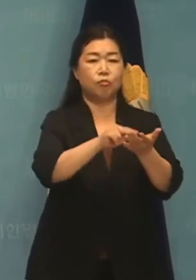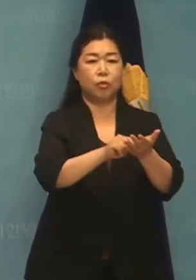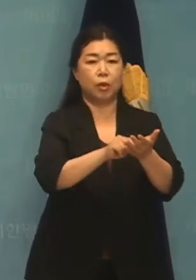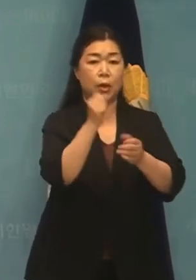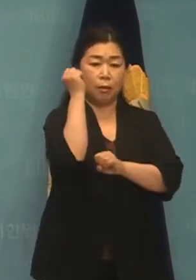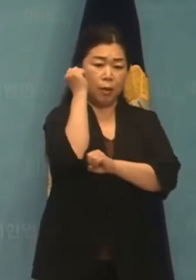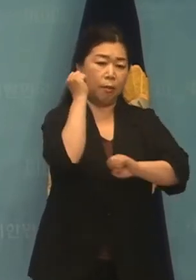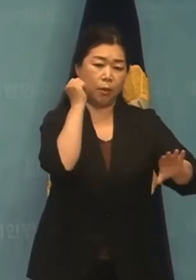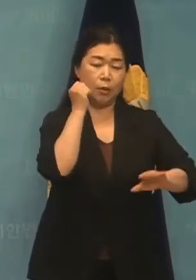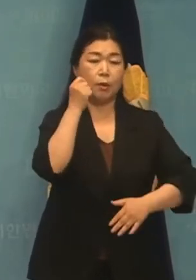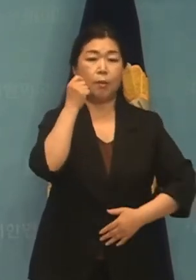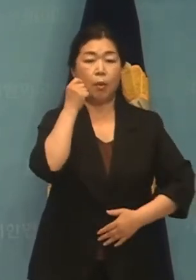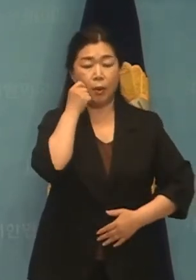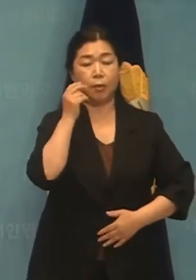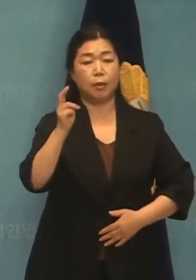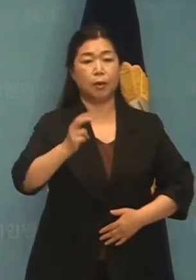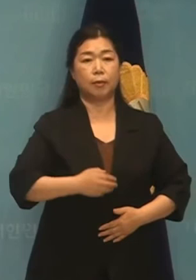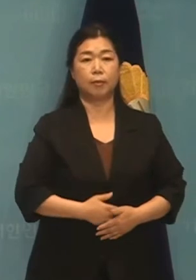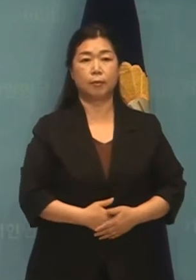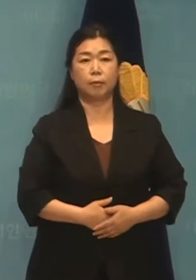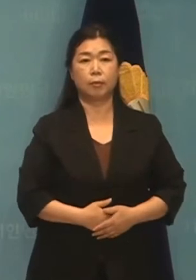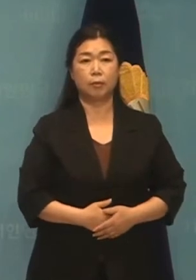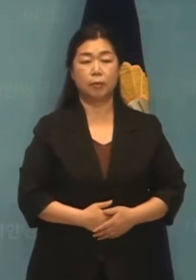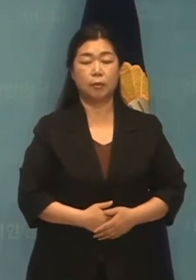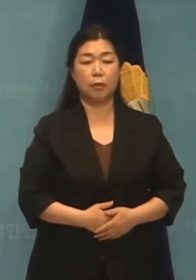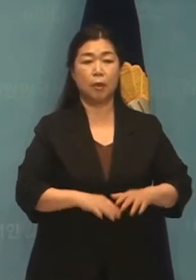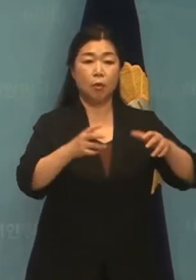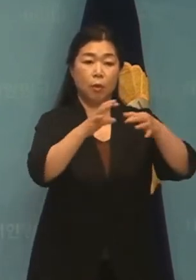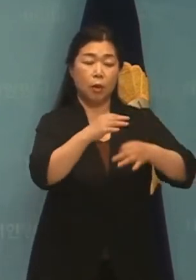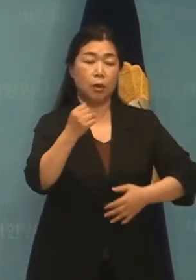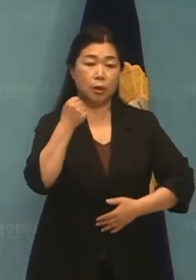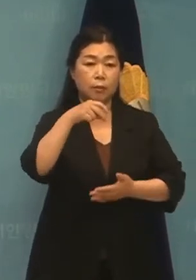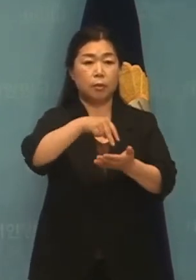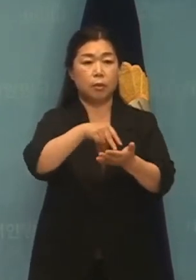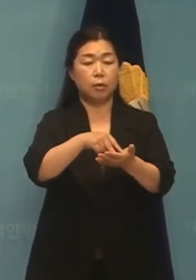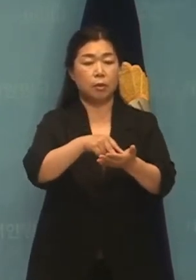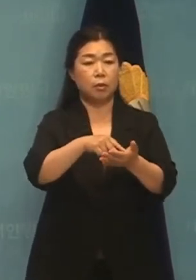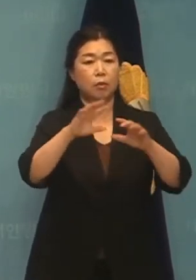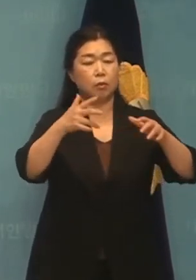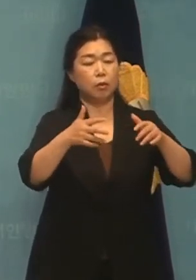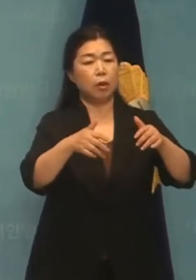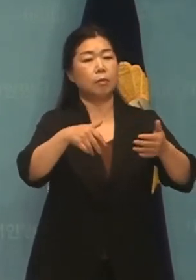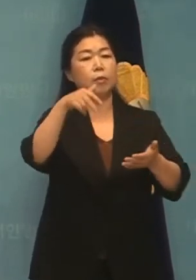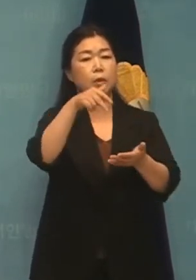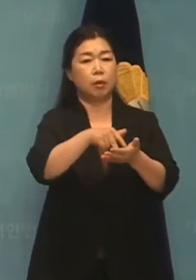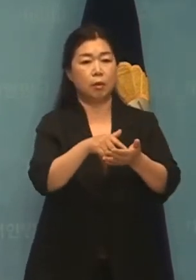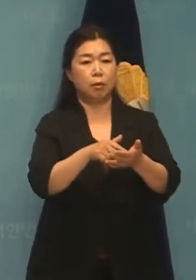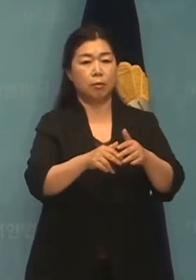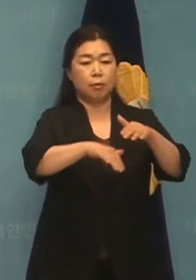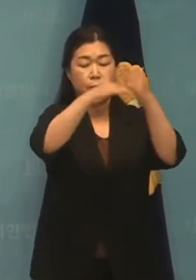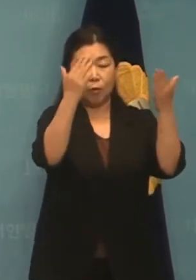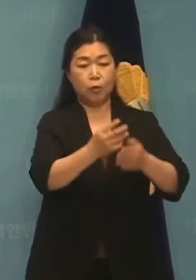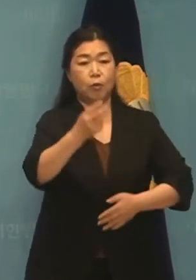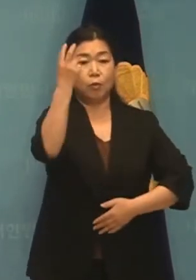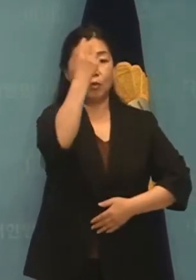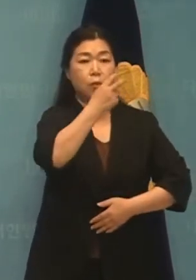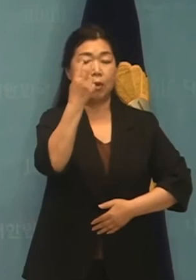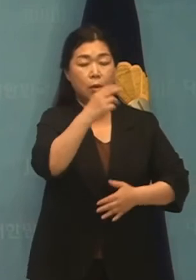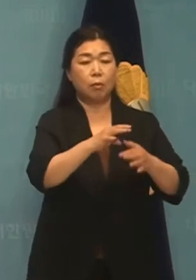뿌리를 도려낼 수 없습니다. 국민의힘은 국회 차원의 전수조사를